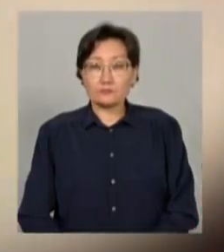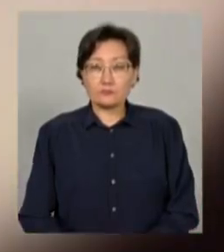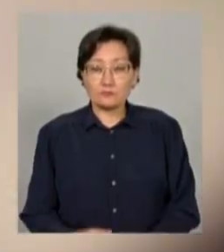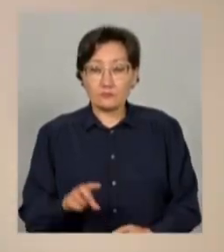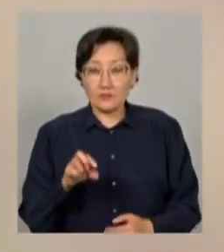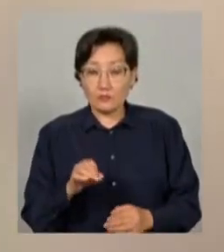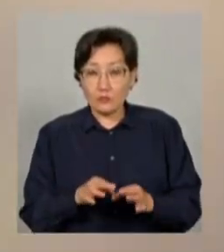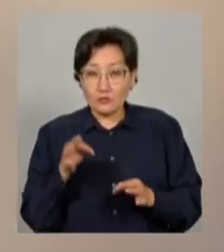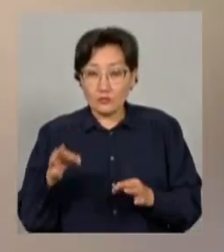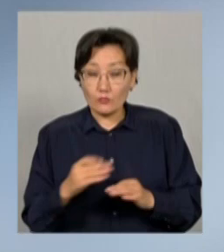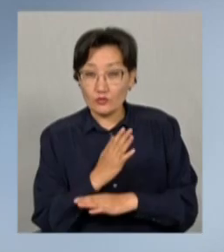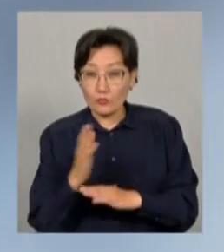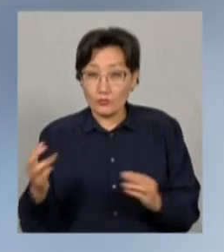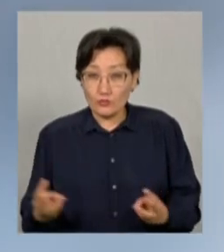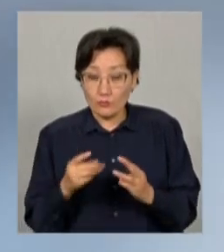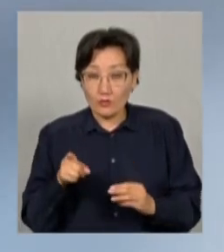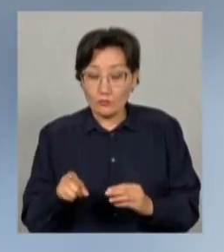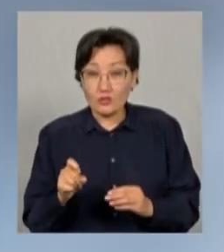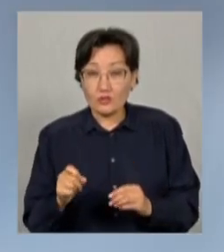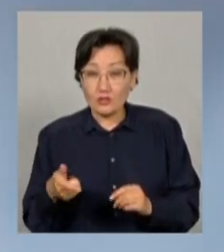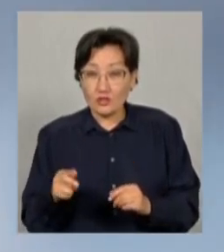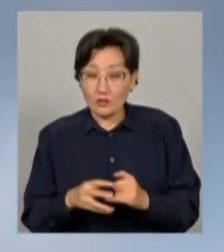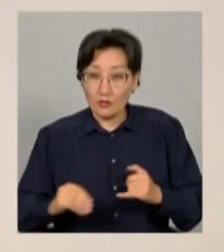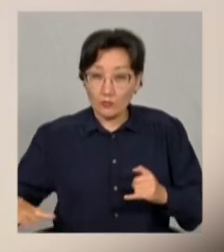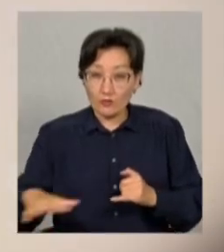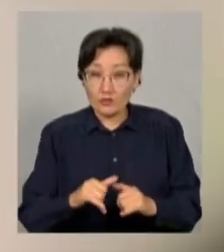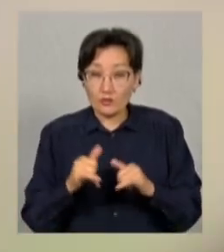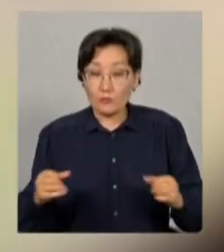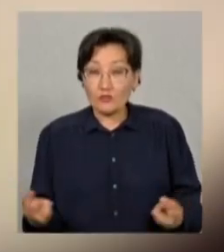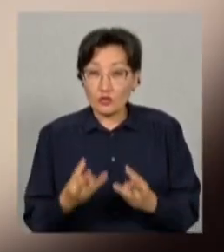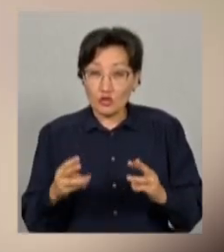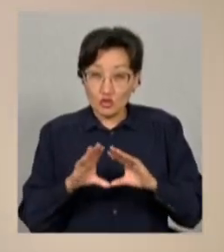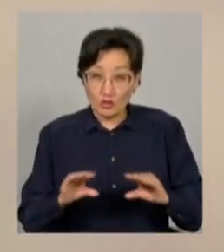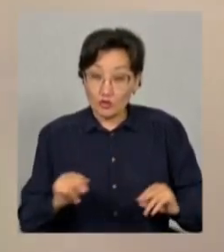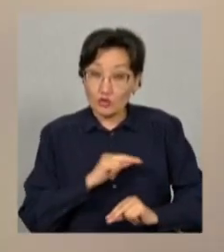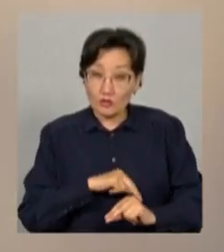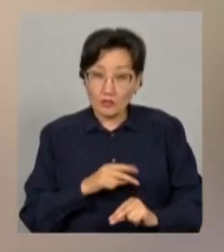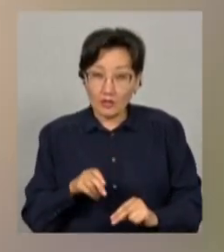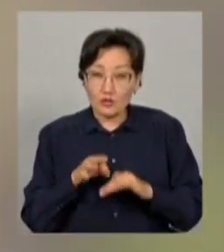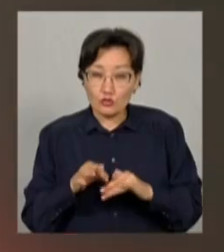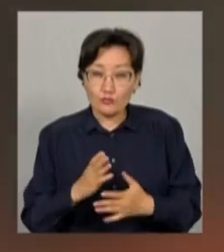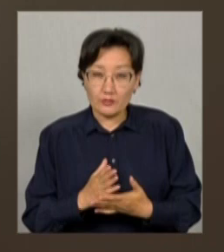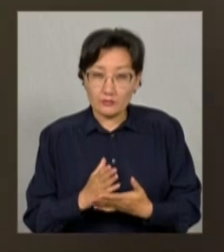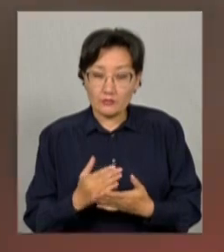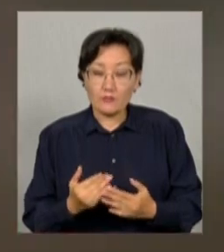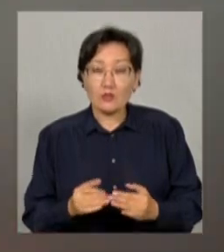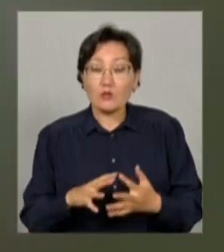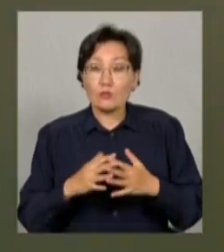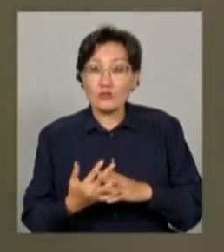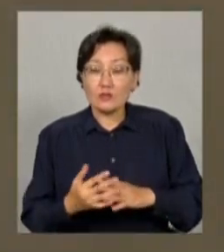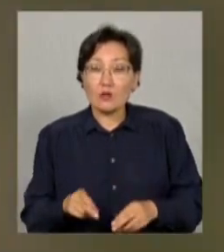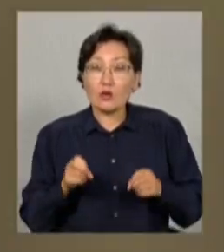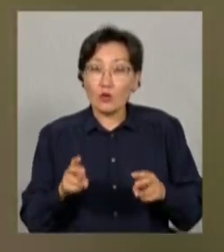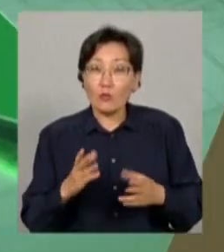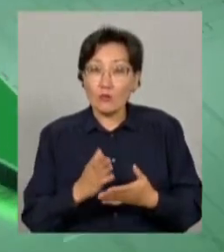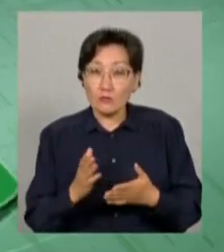Абай облысындағы орман өрті 1100 гектар аумақты шарпыды. Қызыл жалынды сөндіру жұмыстары қалай жүріп жатыр? Елді мекендерге қауіп бар